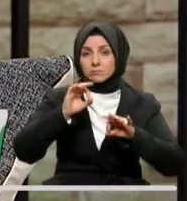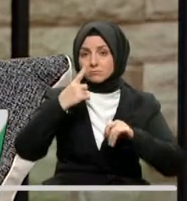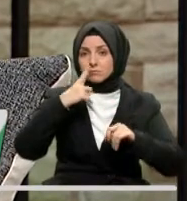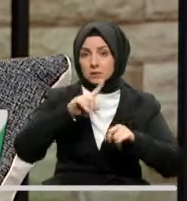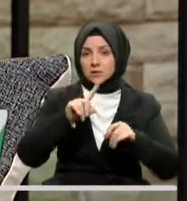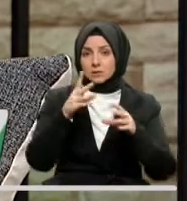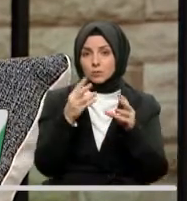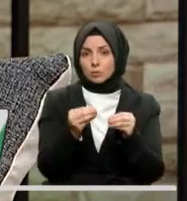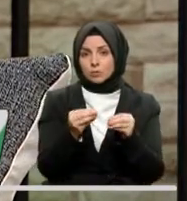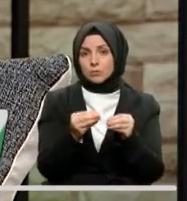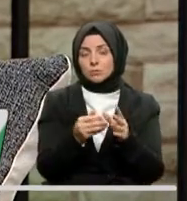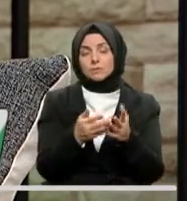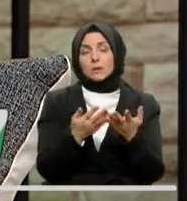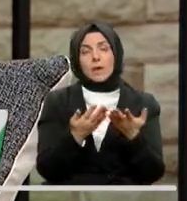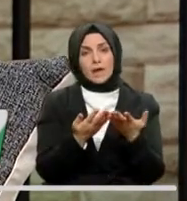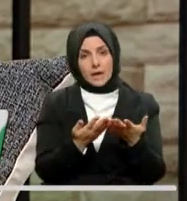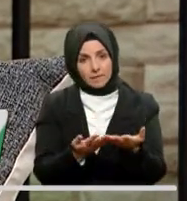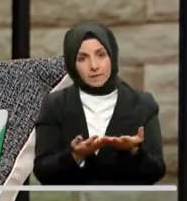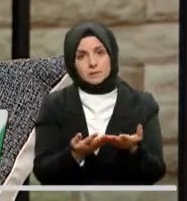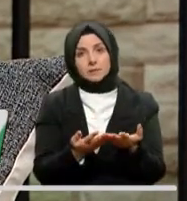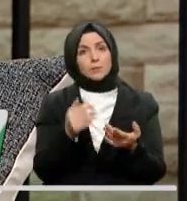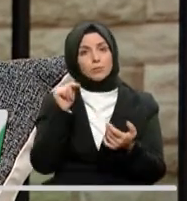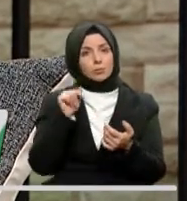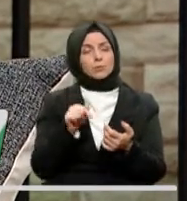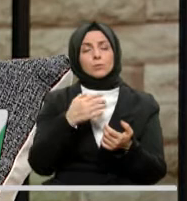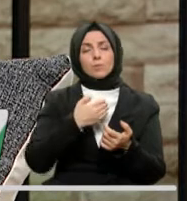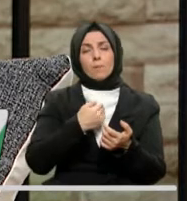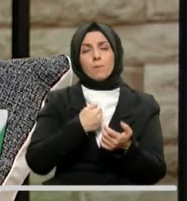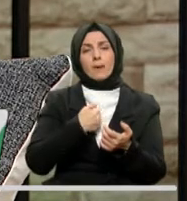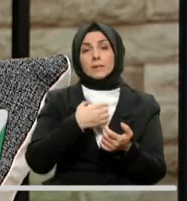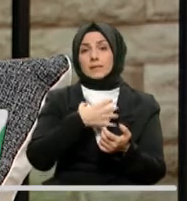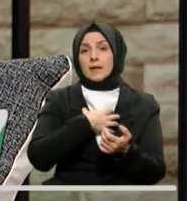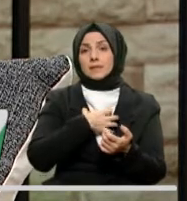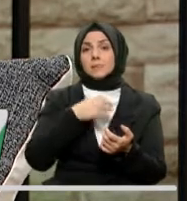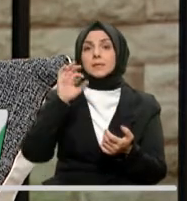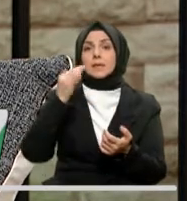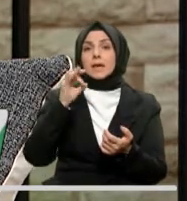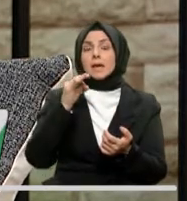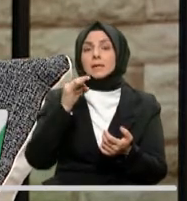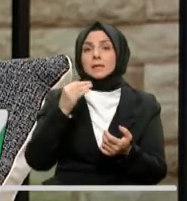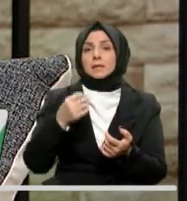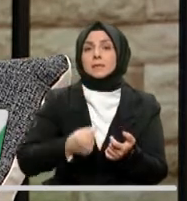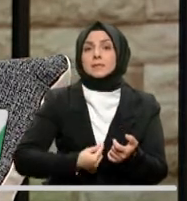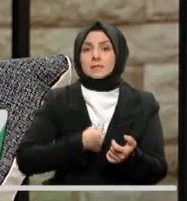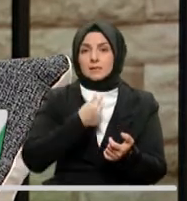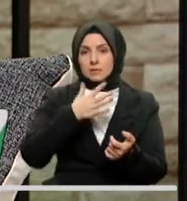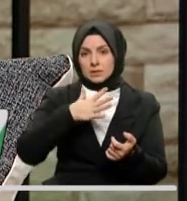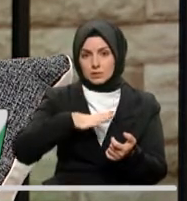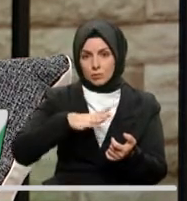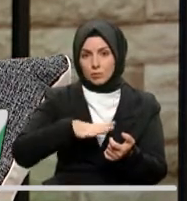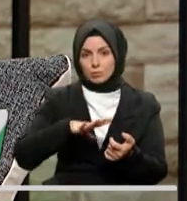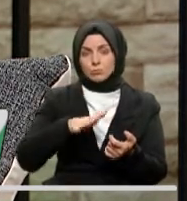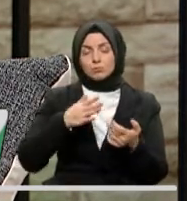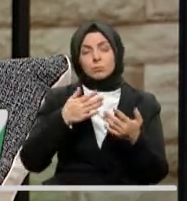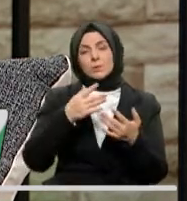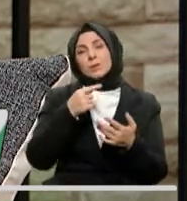şu da değil yani Tamam bugün daha sonra ben kendim değerli hissetmek istiyorum ama lütfen çevremdekiler de artık bana değer ver Samet Eskiden değer